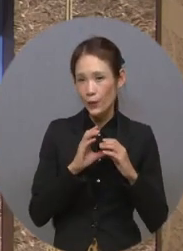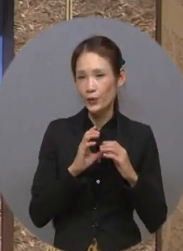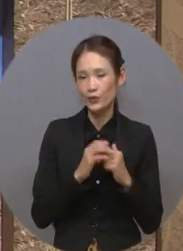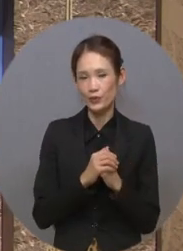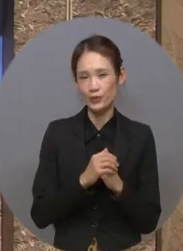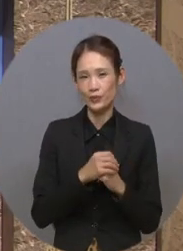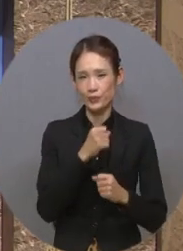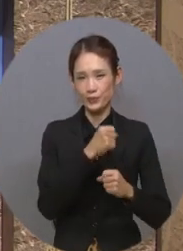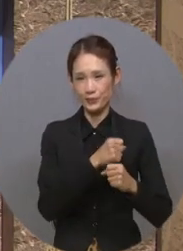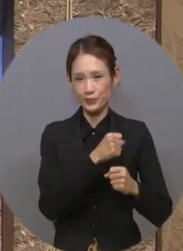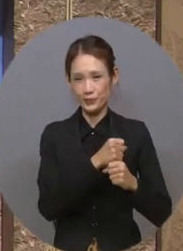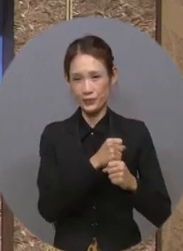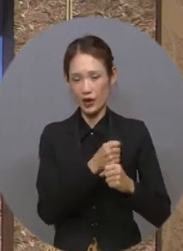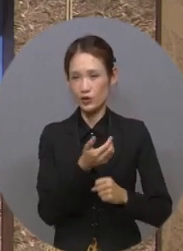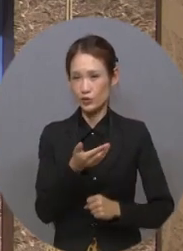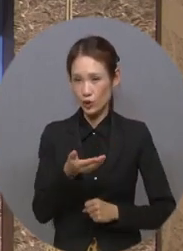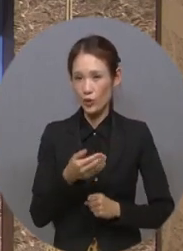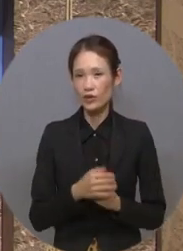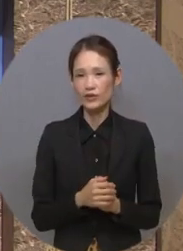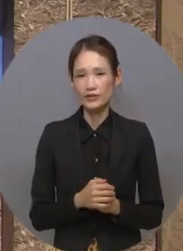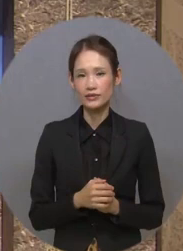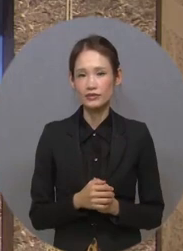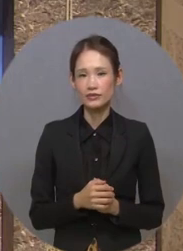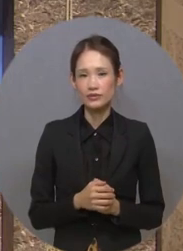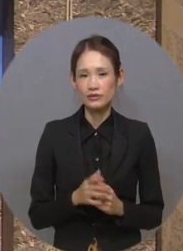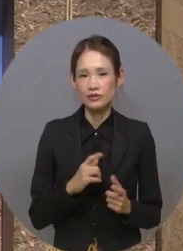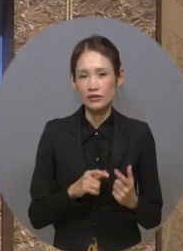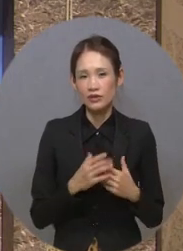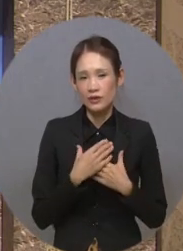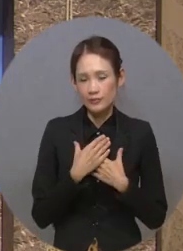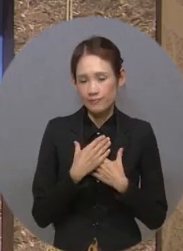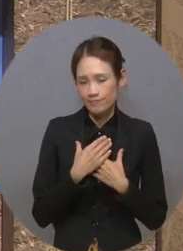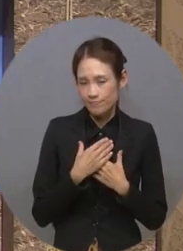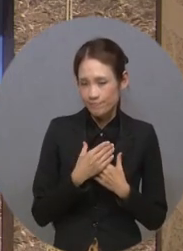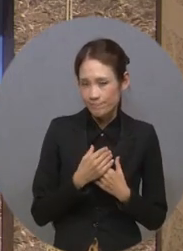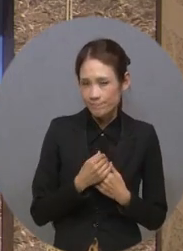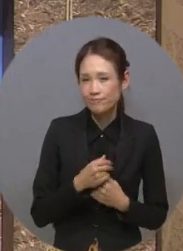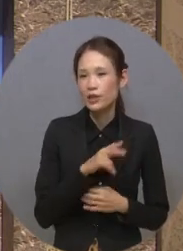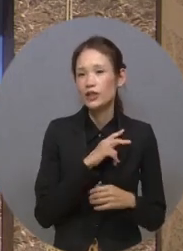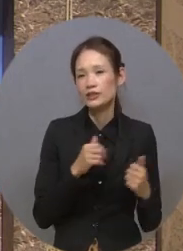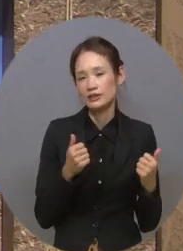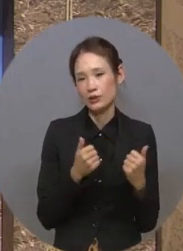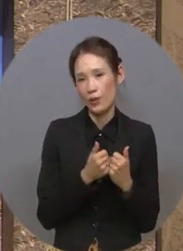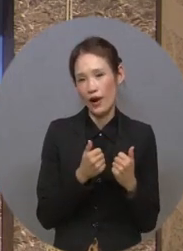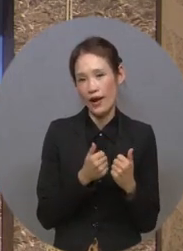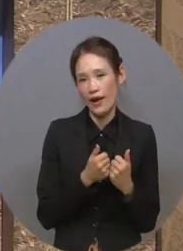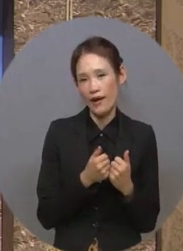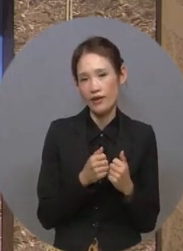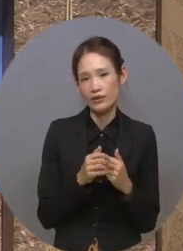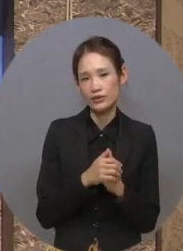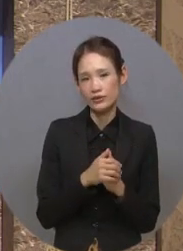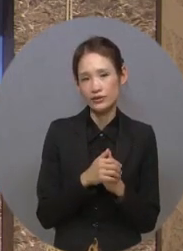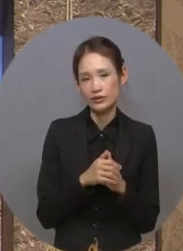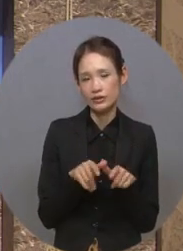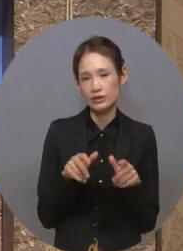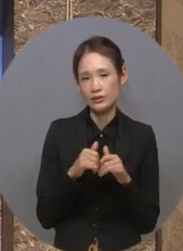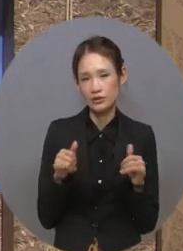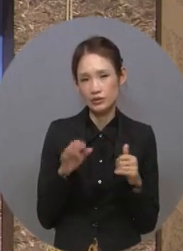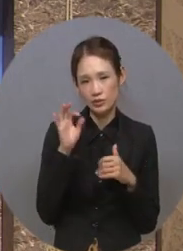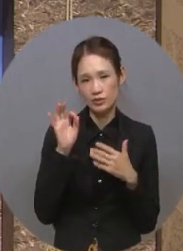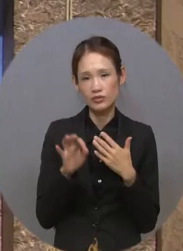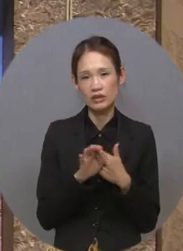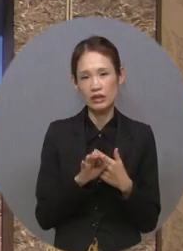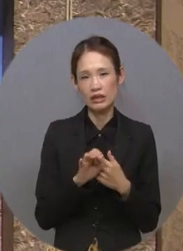이렇게 만들어줌으로써 네. 편하게. 의회나 관 쪽에 이렇게 일반인들이 보면 네.